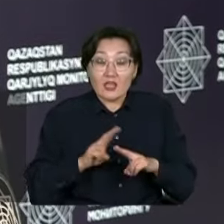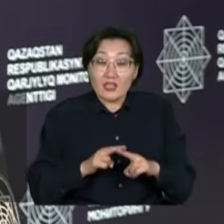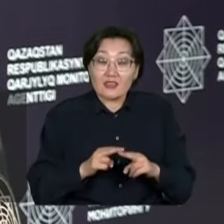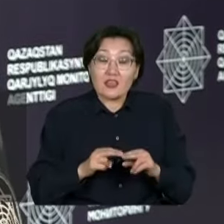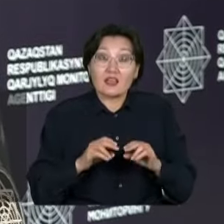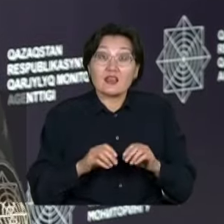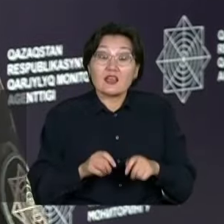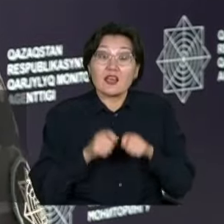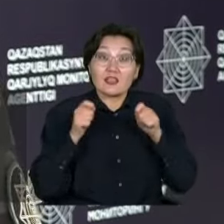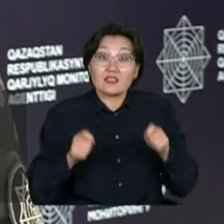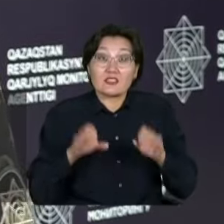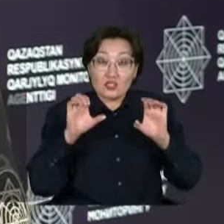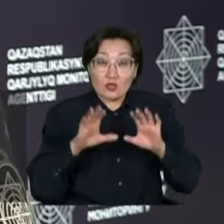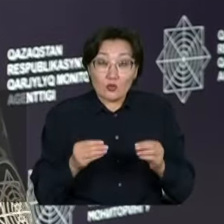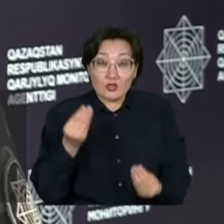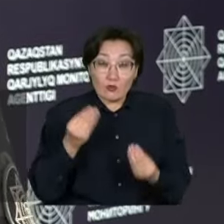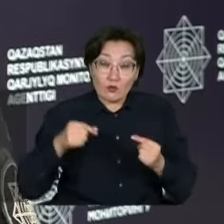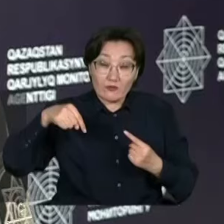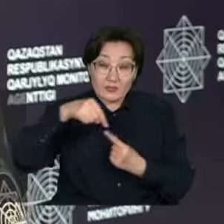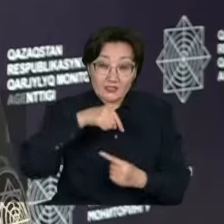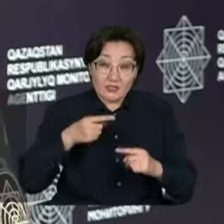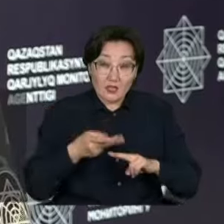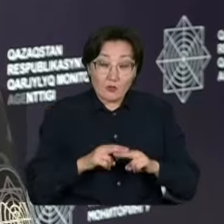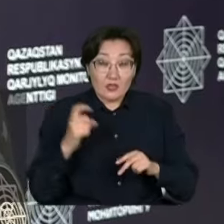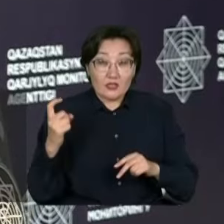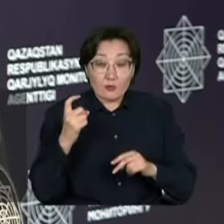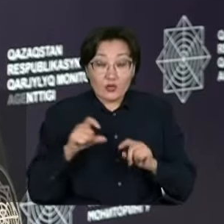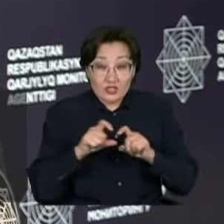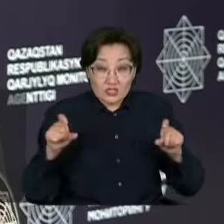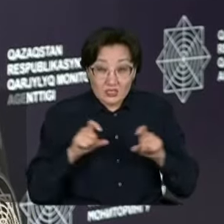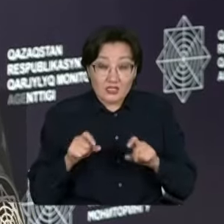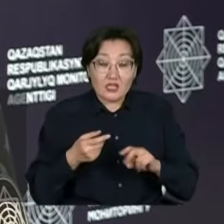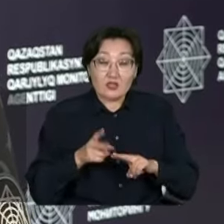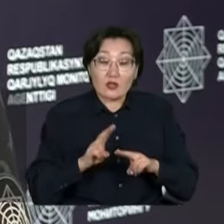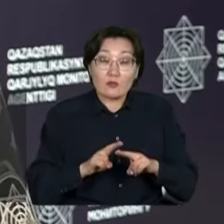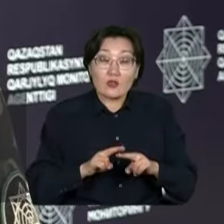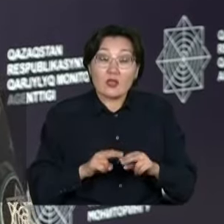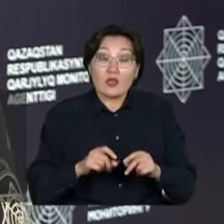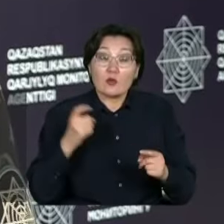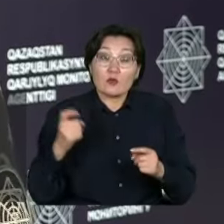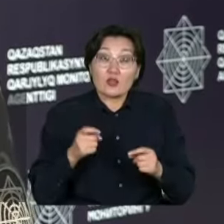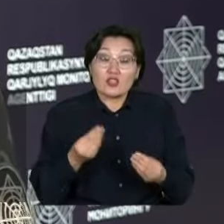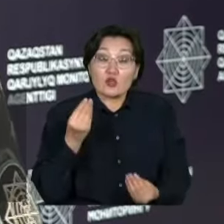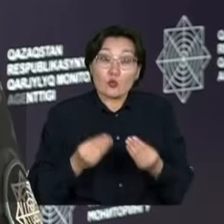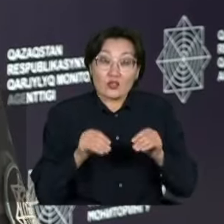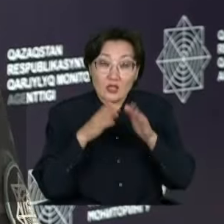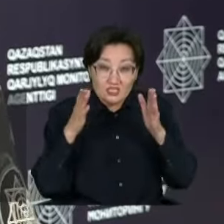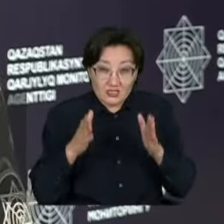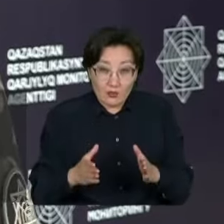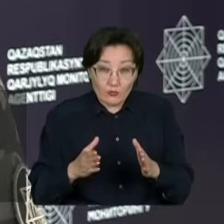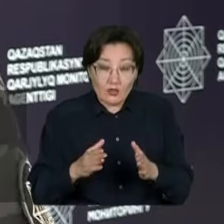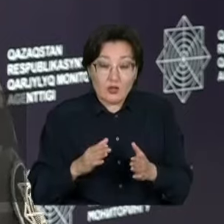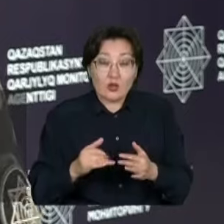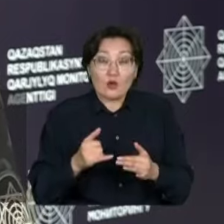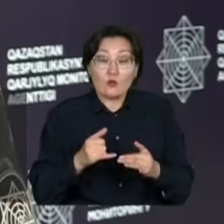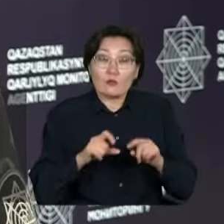игорного бизнеса. То есть владельцы магазинов, также организаторы игорных бизнесов, они ставили у